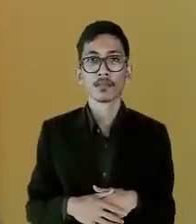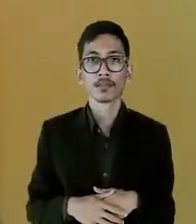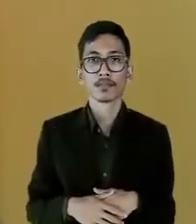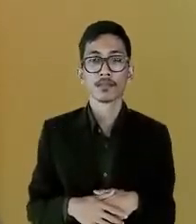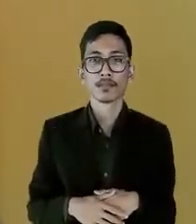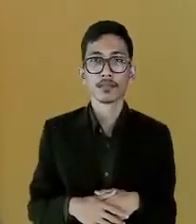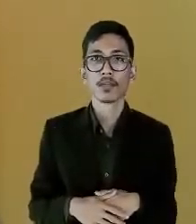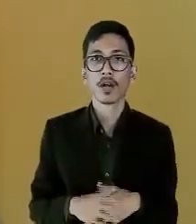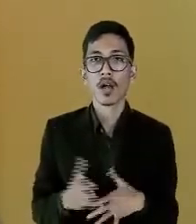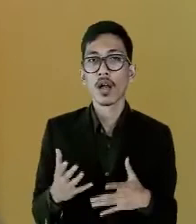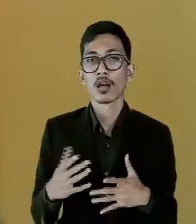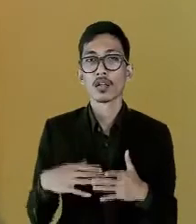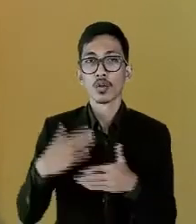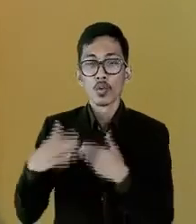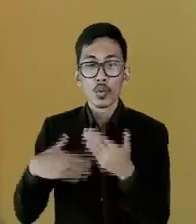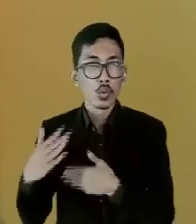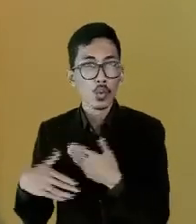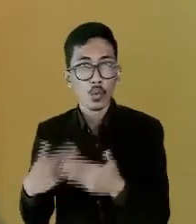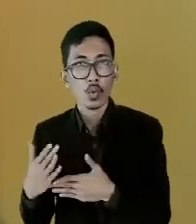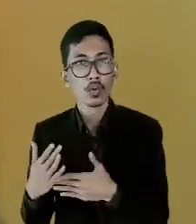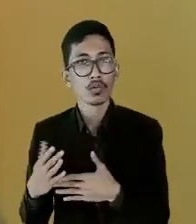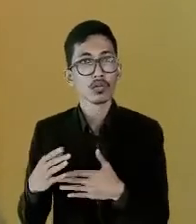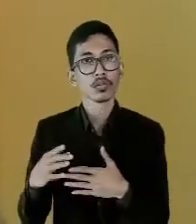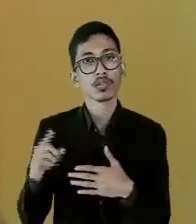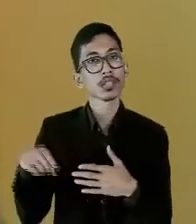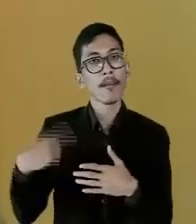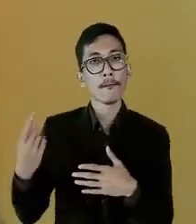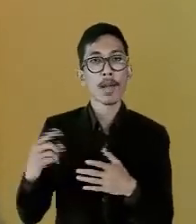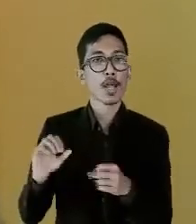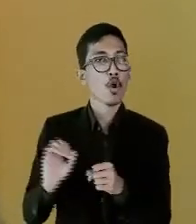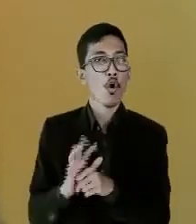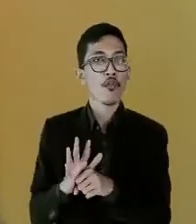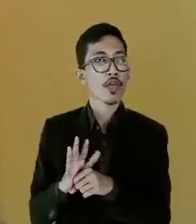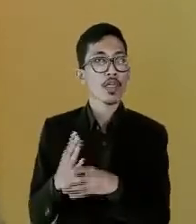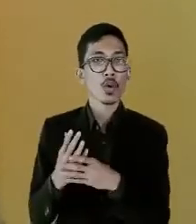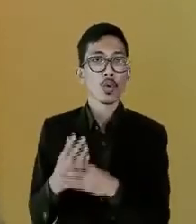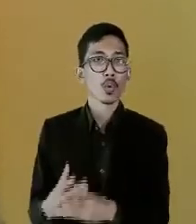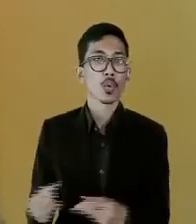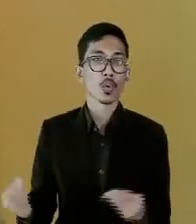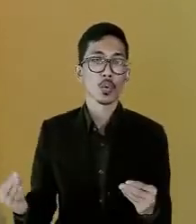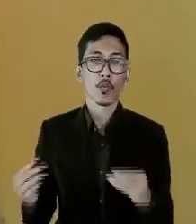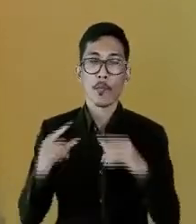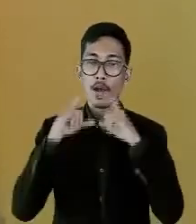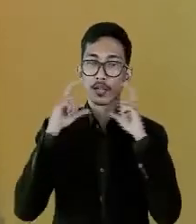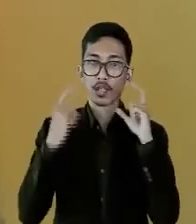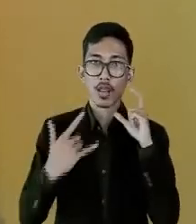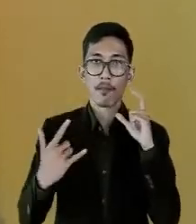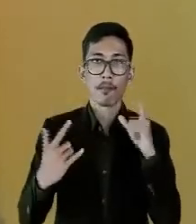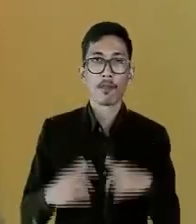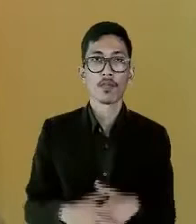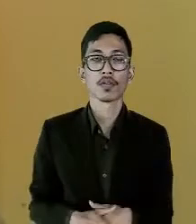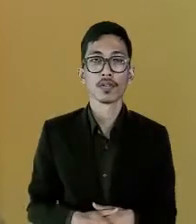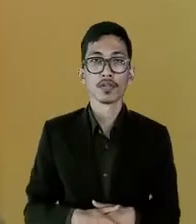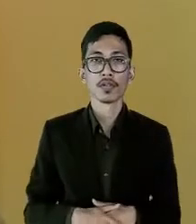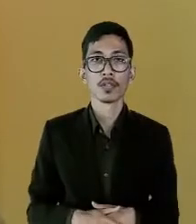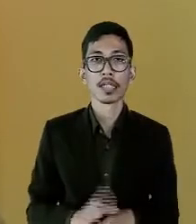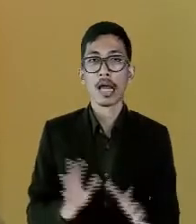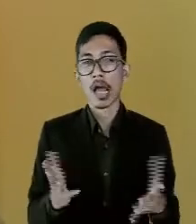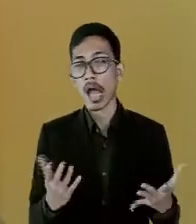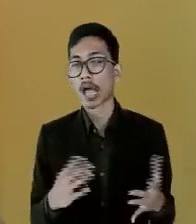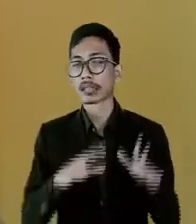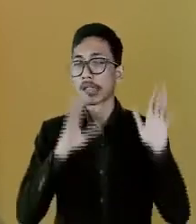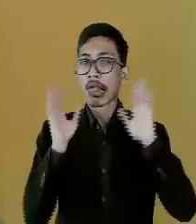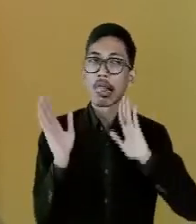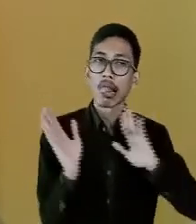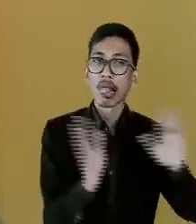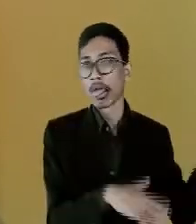selama COVID masih ada. Itu harapan kami supaya jangan kita lengah, jangan